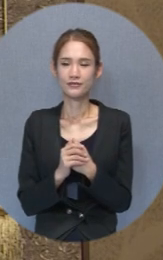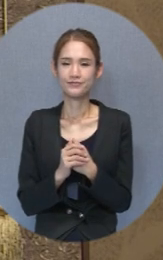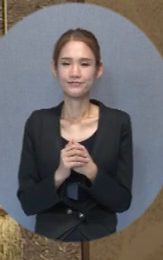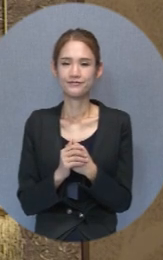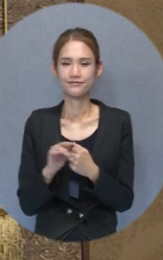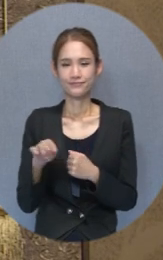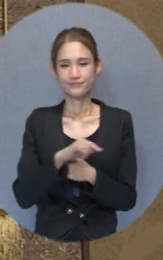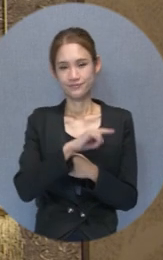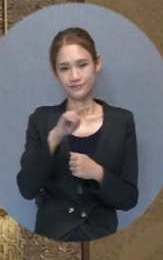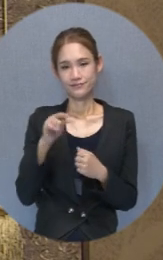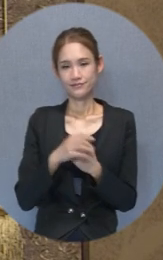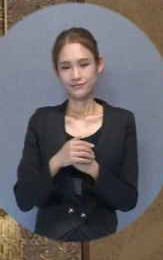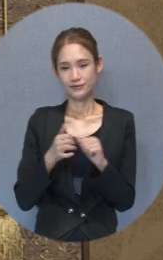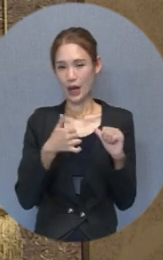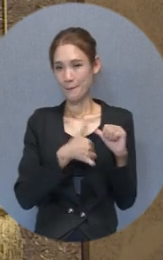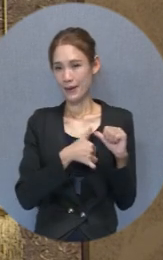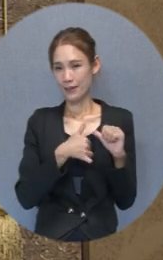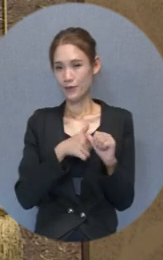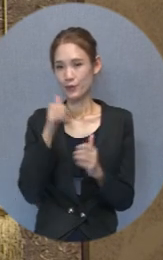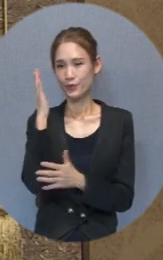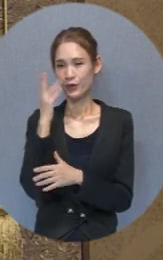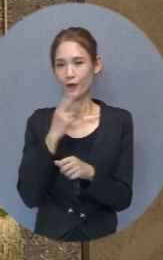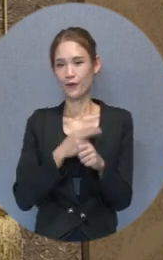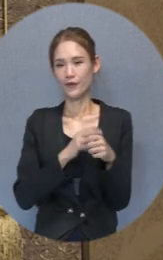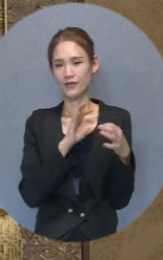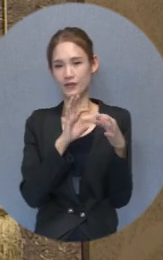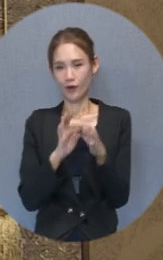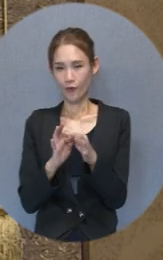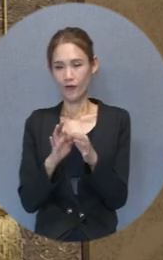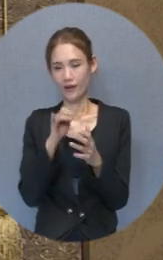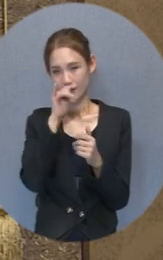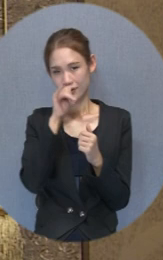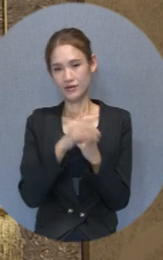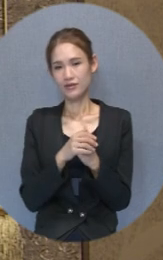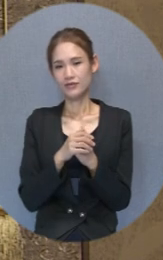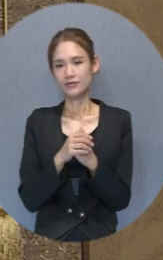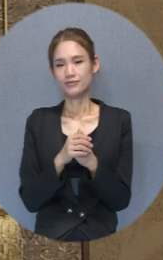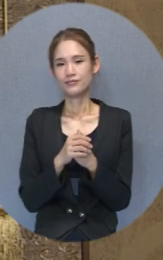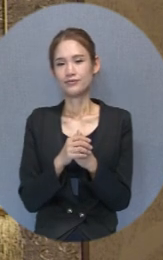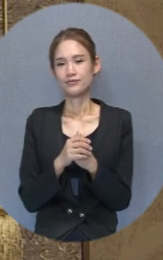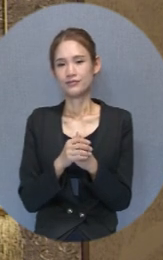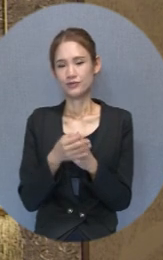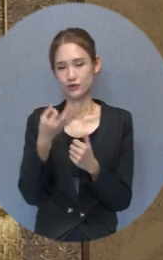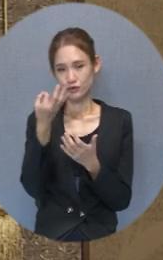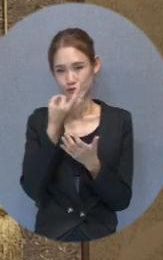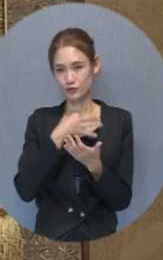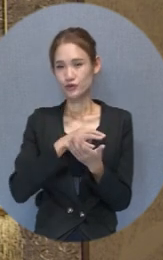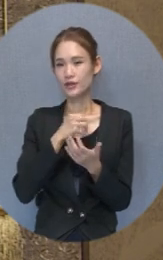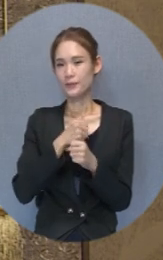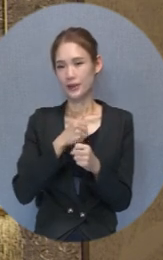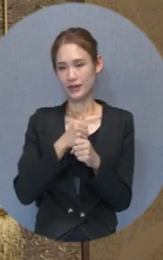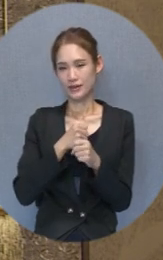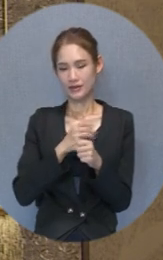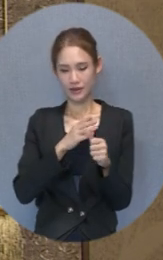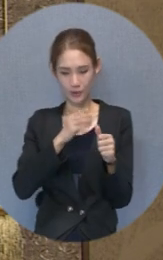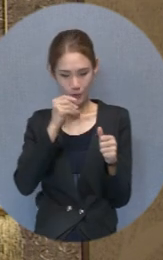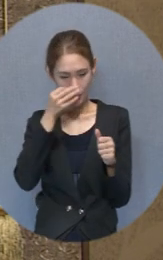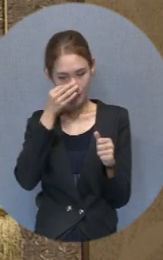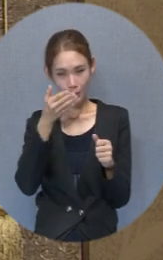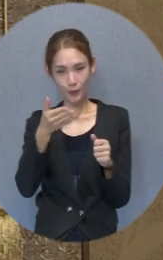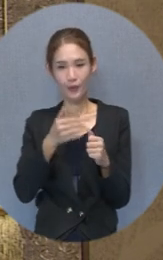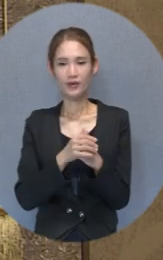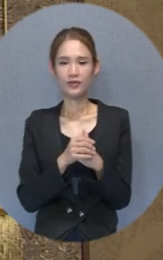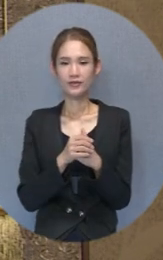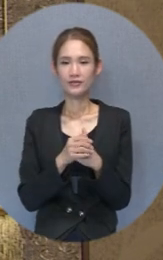그분들에게 약간 멘토 역할 연결을 한다거나 아니면은 수익 창출할 수 있는 모델을 만들어 드린다거나